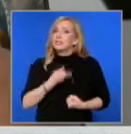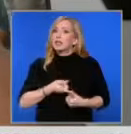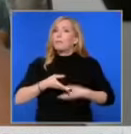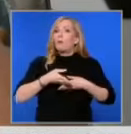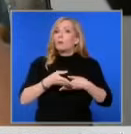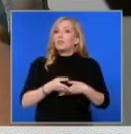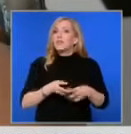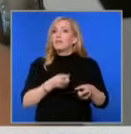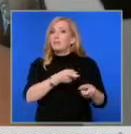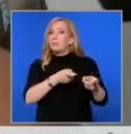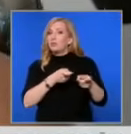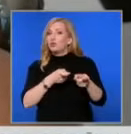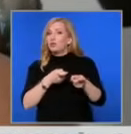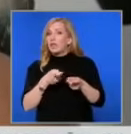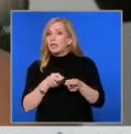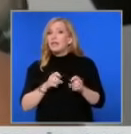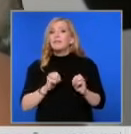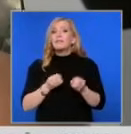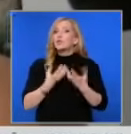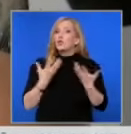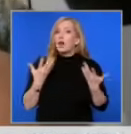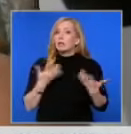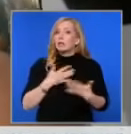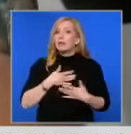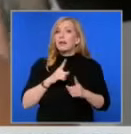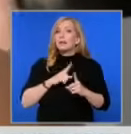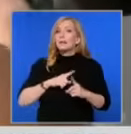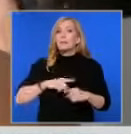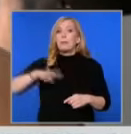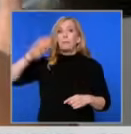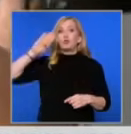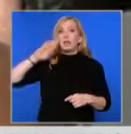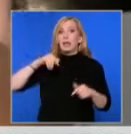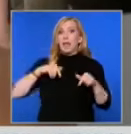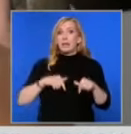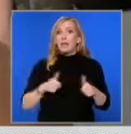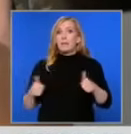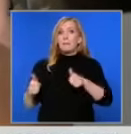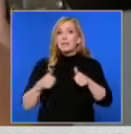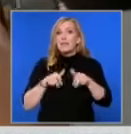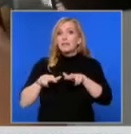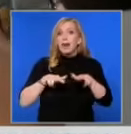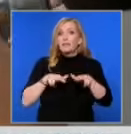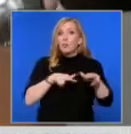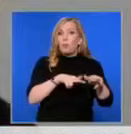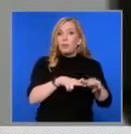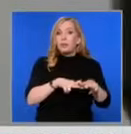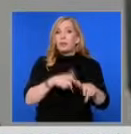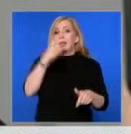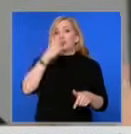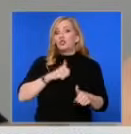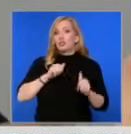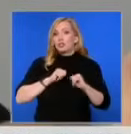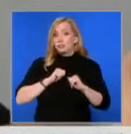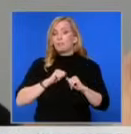средства, огнестрелно оръжие, ситуации, при които имаме неподчинения, преследване на автомобили, лична защита и други подобни.